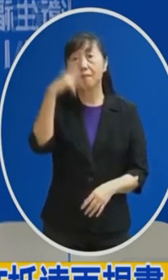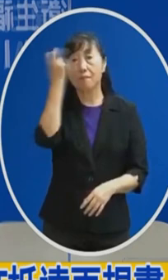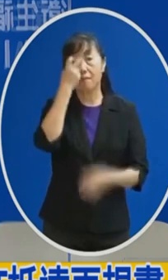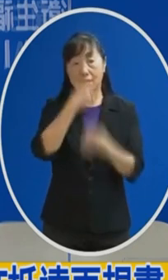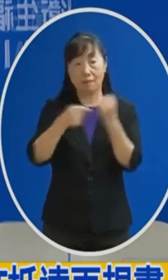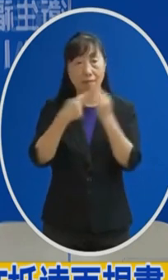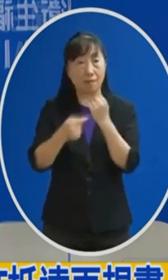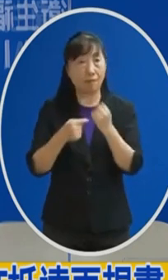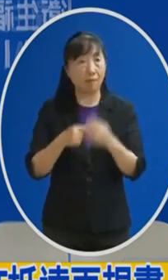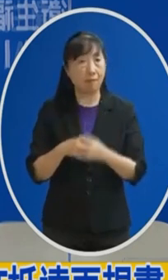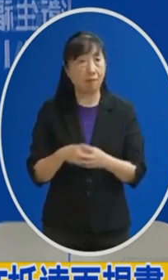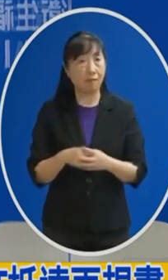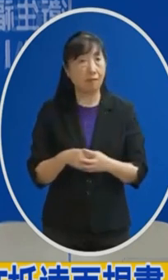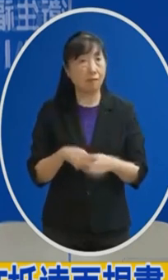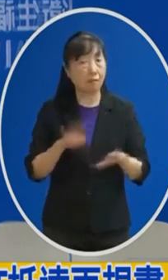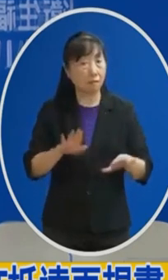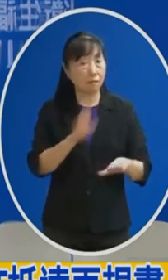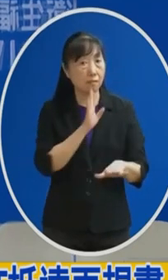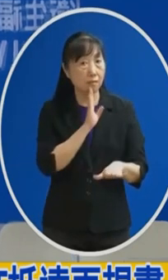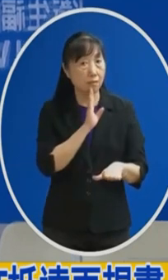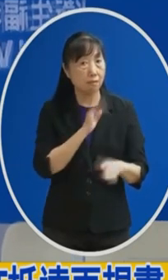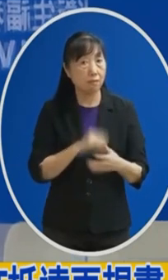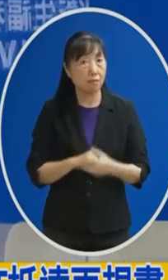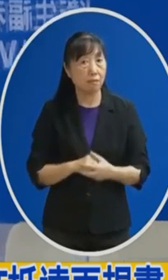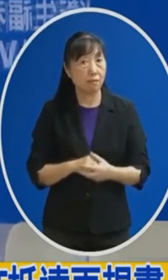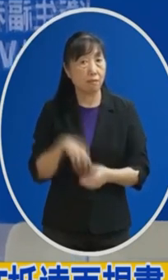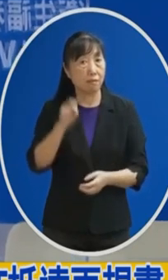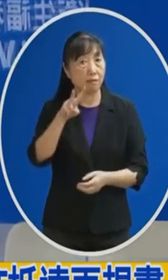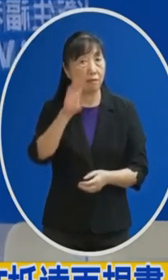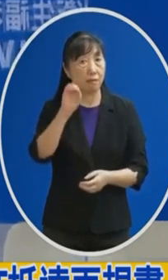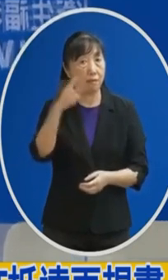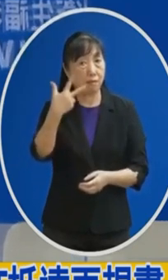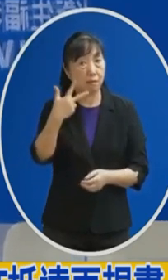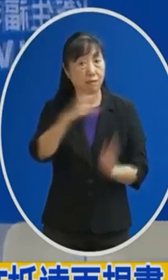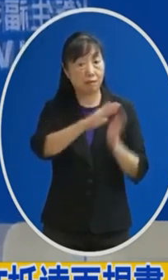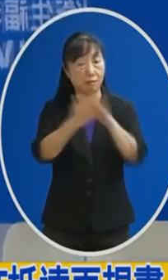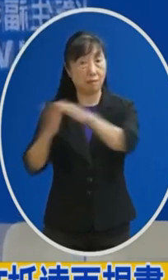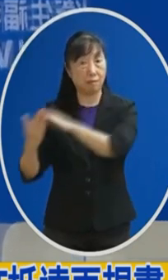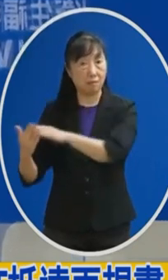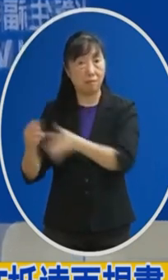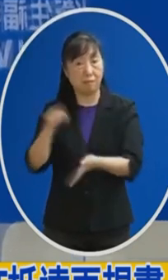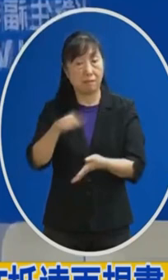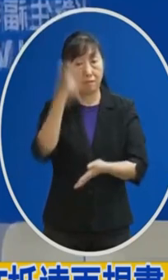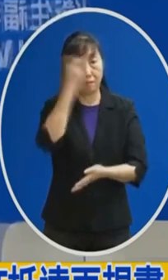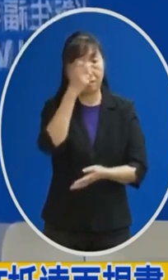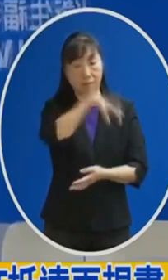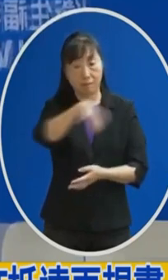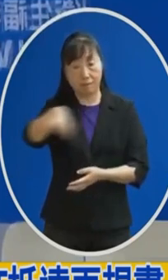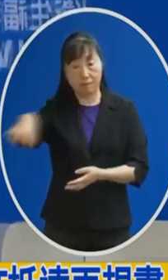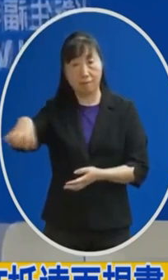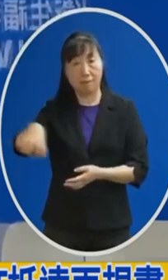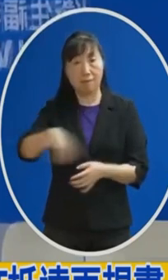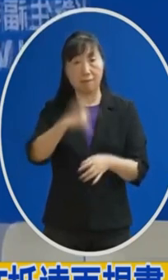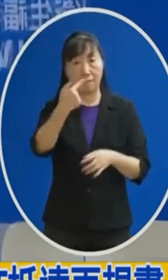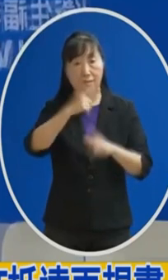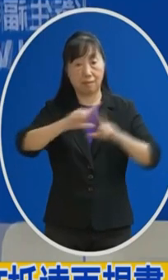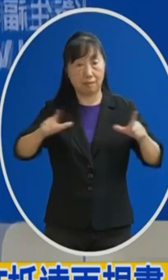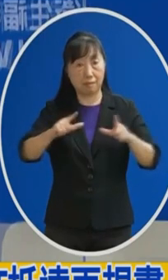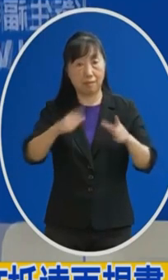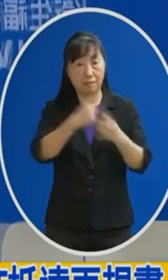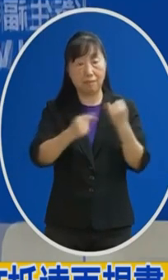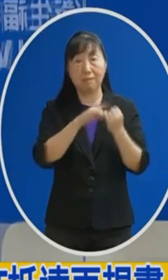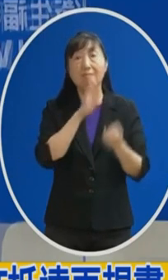到目前是有207家的这个指定检验机构，那最大的量呢，每天可以